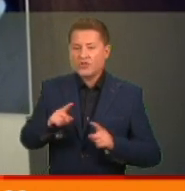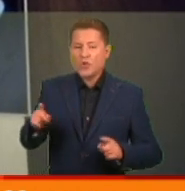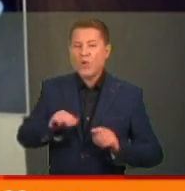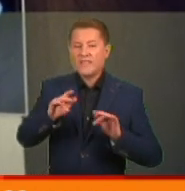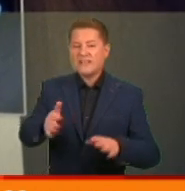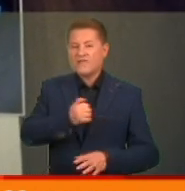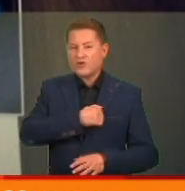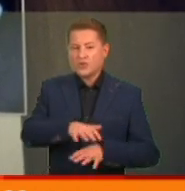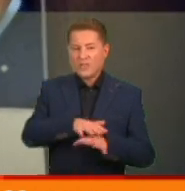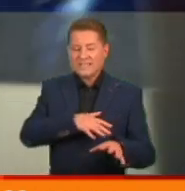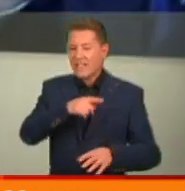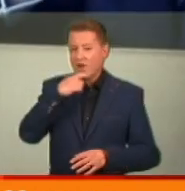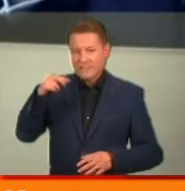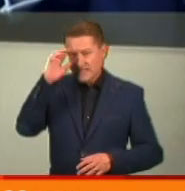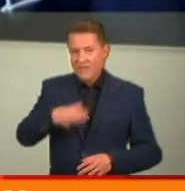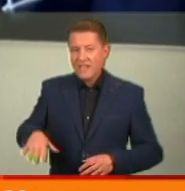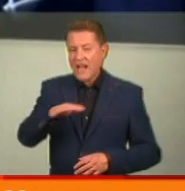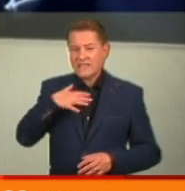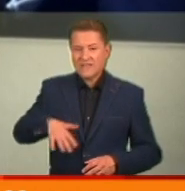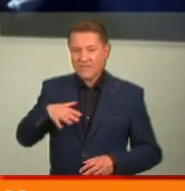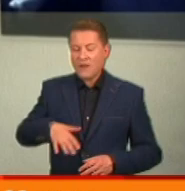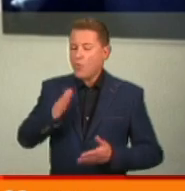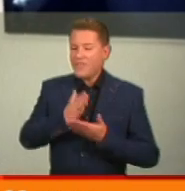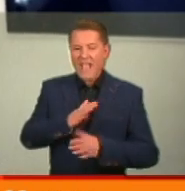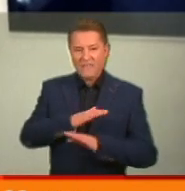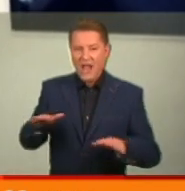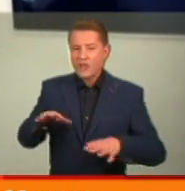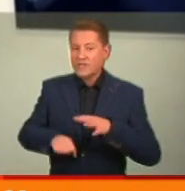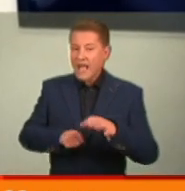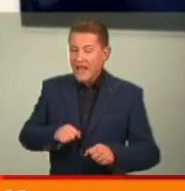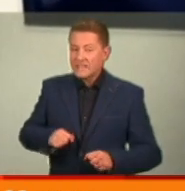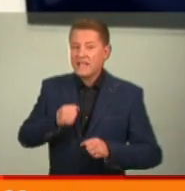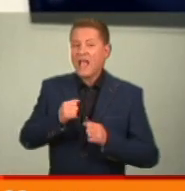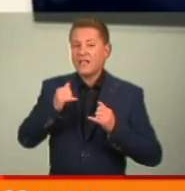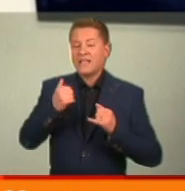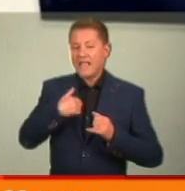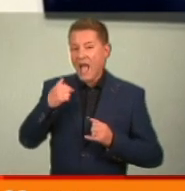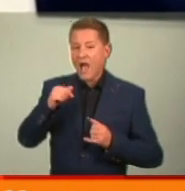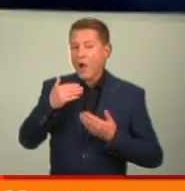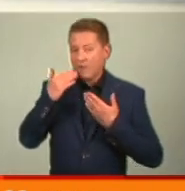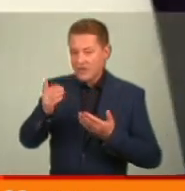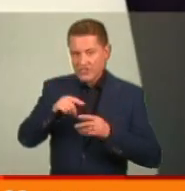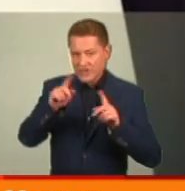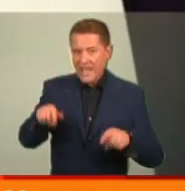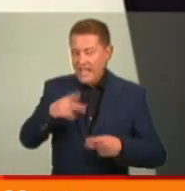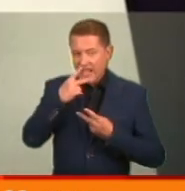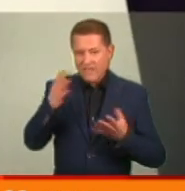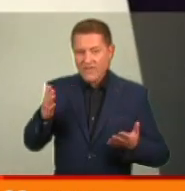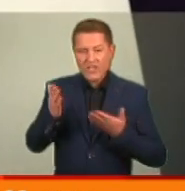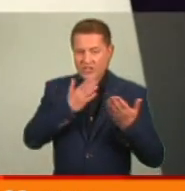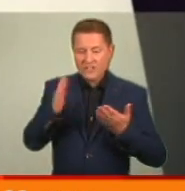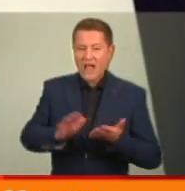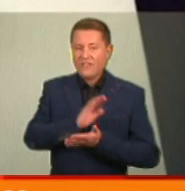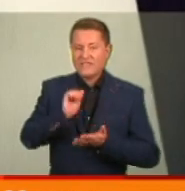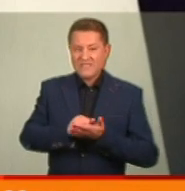сил Российской Федерации в Крыму не являются агрессией. Я лично указанного обращения не видел, читал о нем в СМИ. По моему